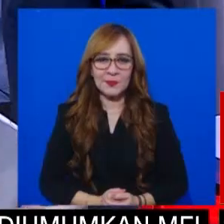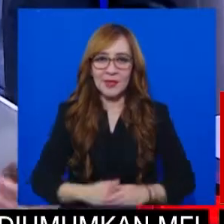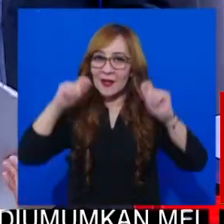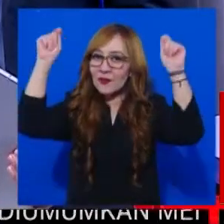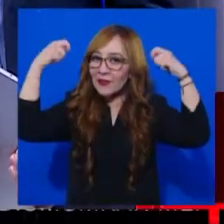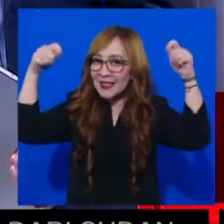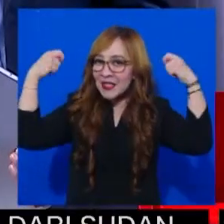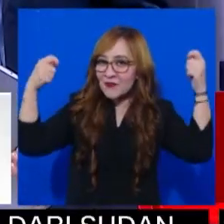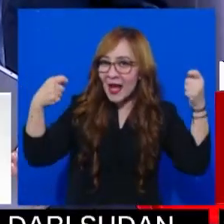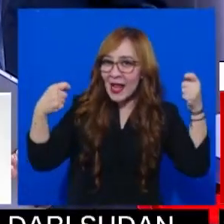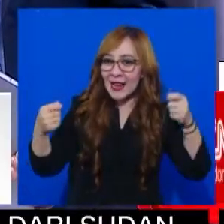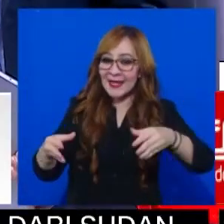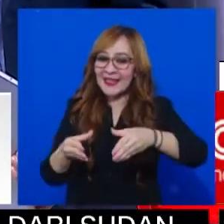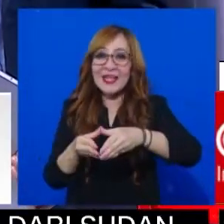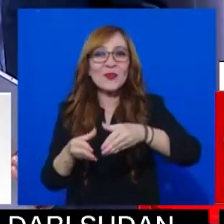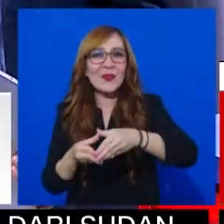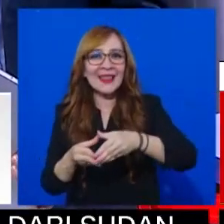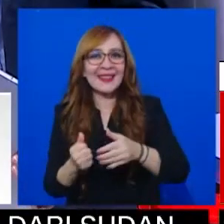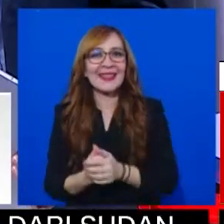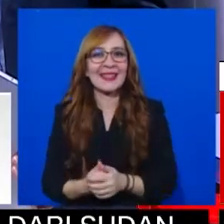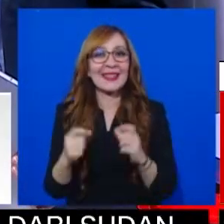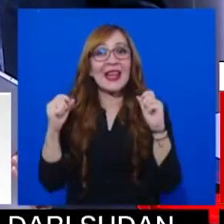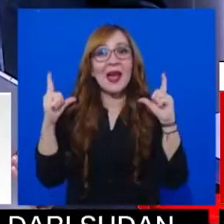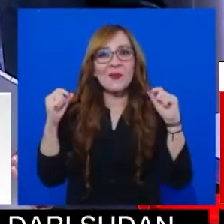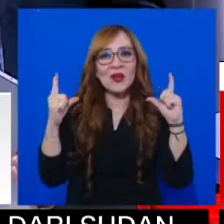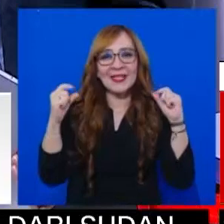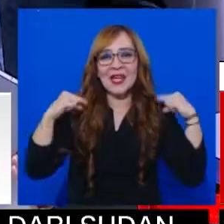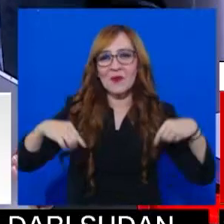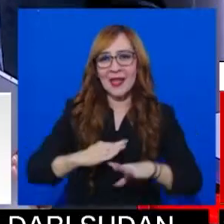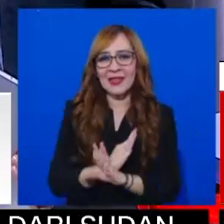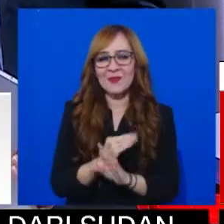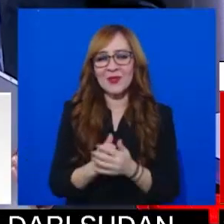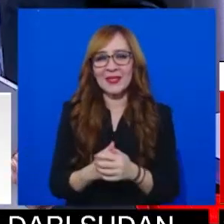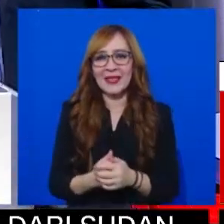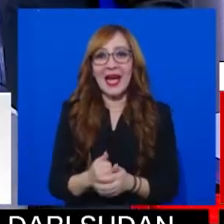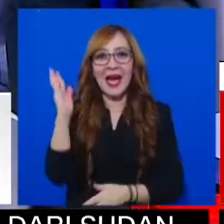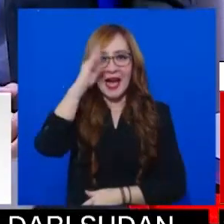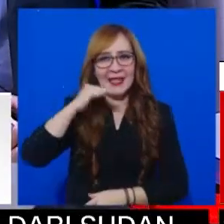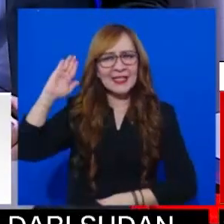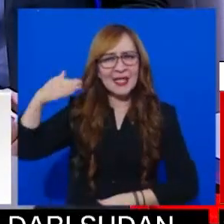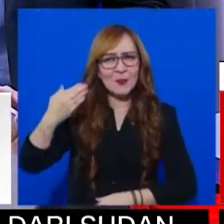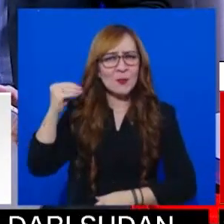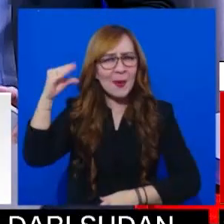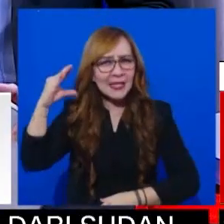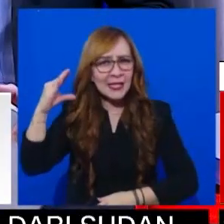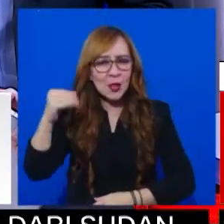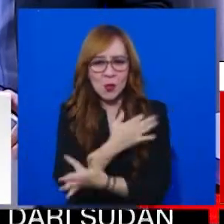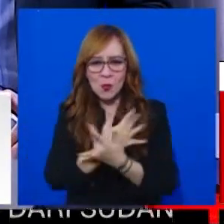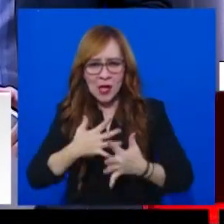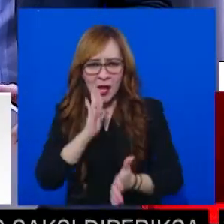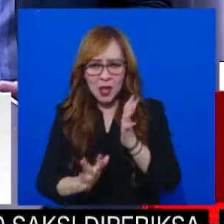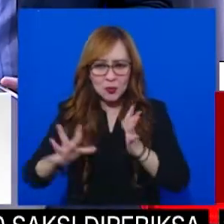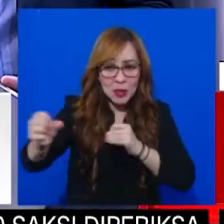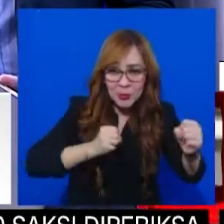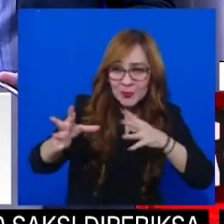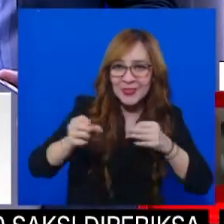Festival Gunungan Ketupat Tanjung Kodok di Lamongan, Jawa Timur digelar Sabtu pagi. Usai diarak, Gunungan Ketupat ini menjadi rebutan warga. Yang menarik,